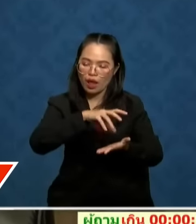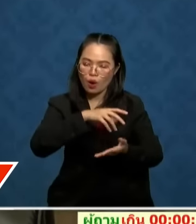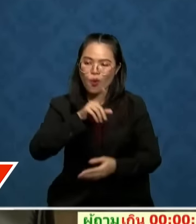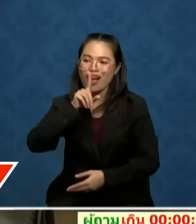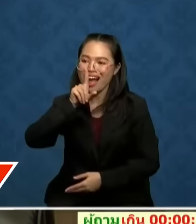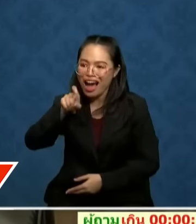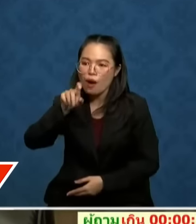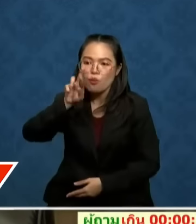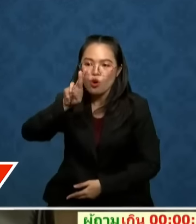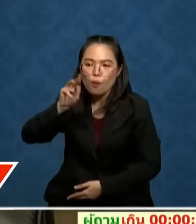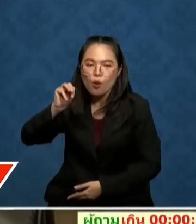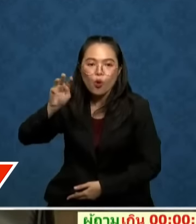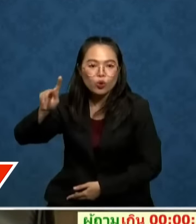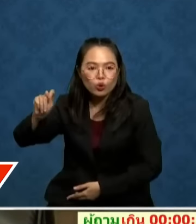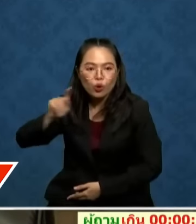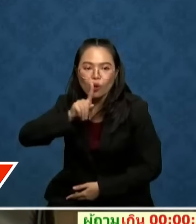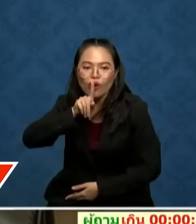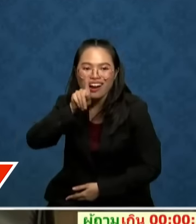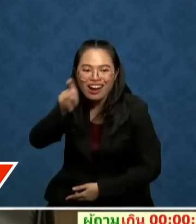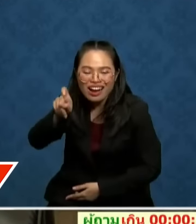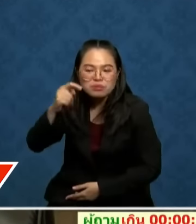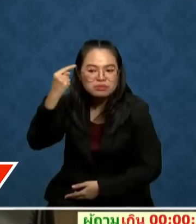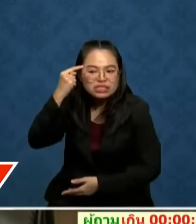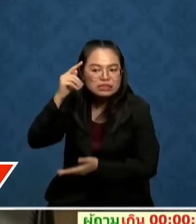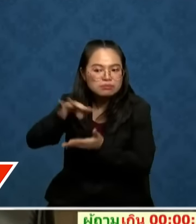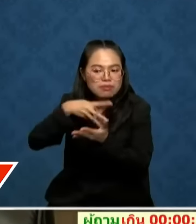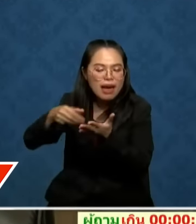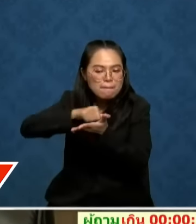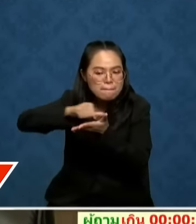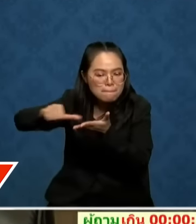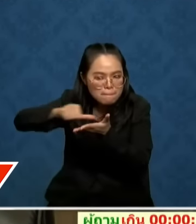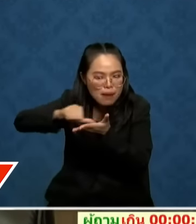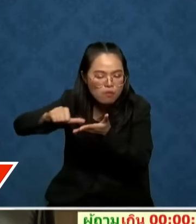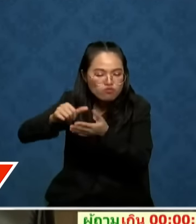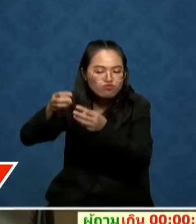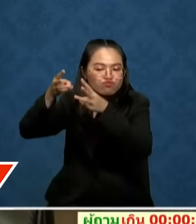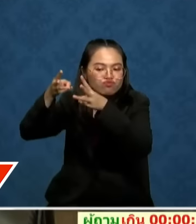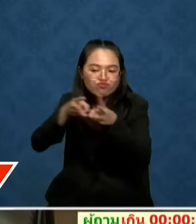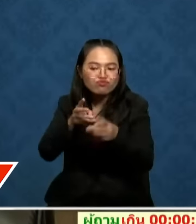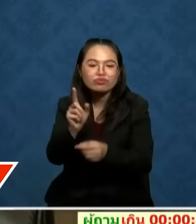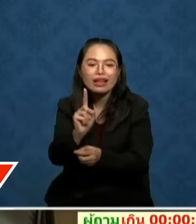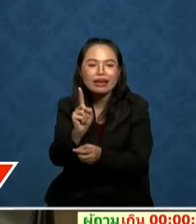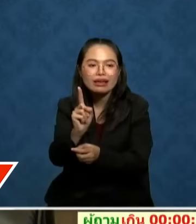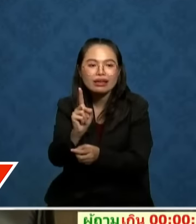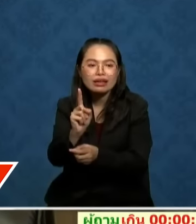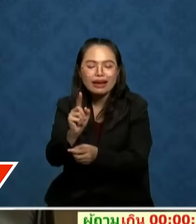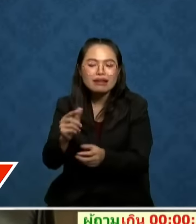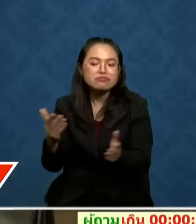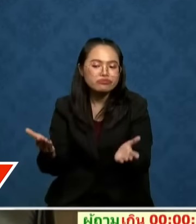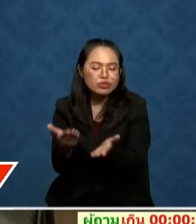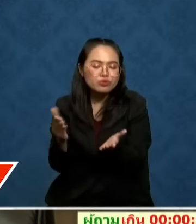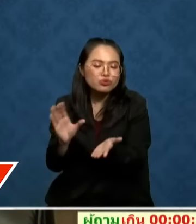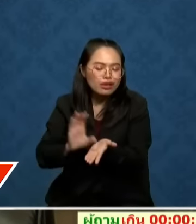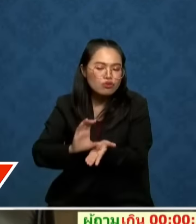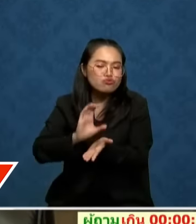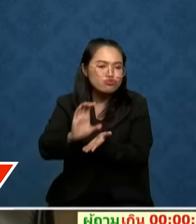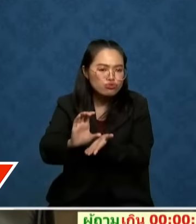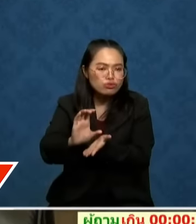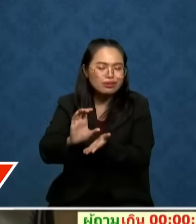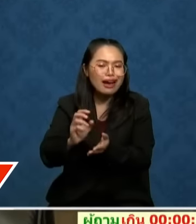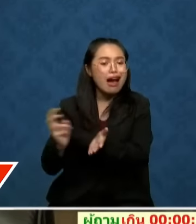ครับเราจะมีการปรับแนวนโยบายเพื่อแก้ปัญหาเหล่านี้อย่างไรบ้างทั้งเรื่องการส่งเสริมการลงทุนการออก BOI